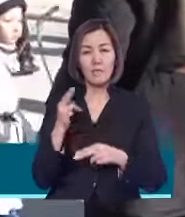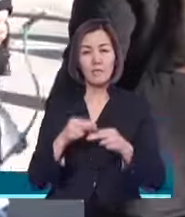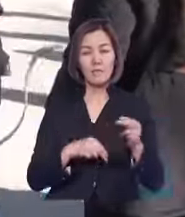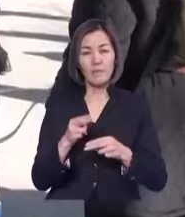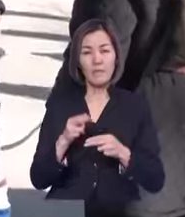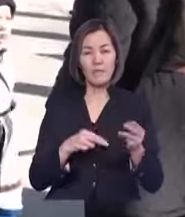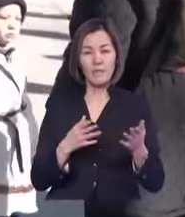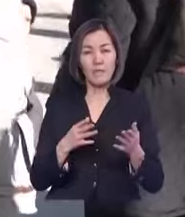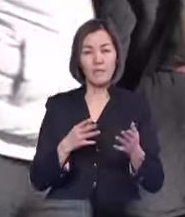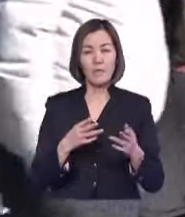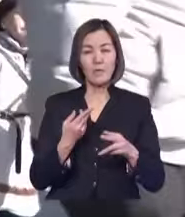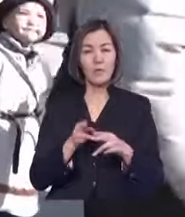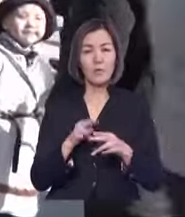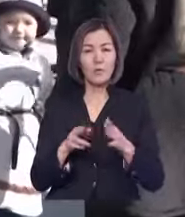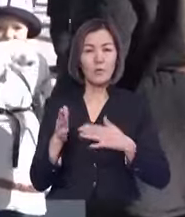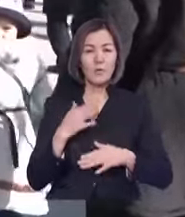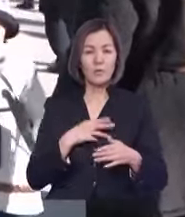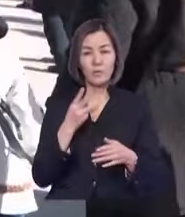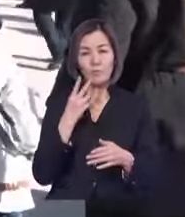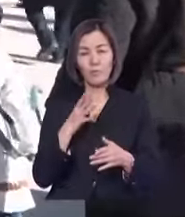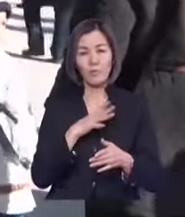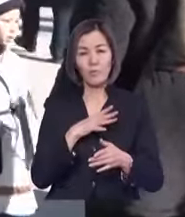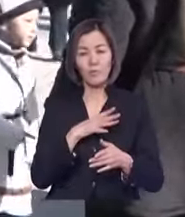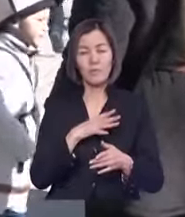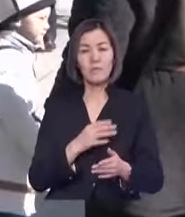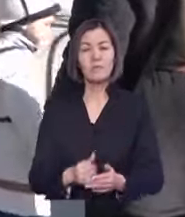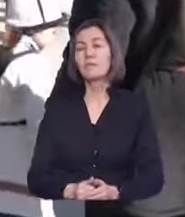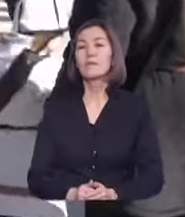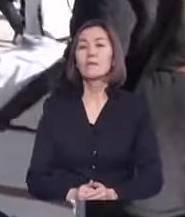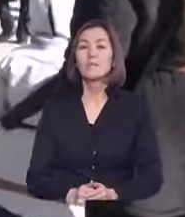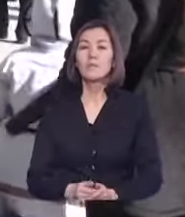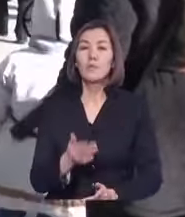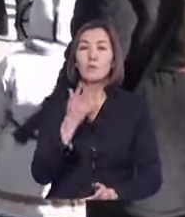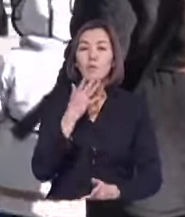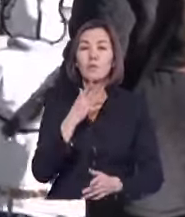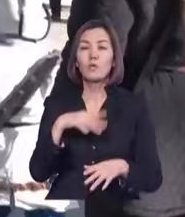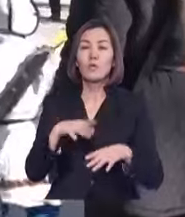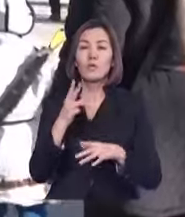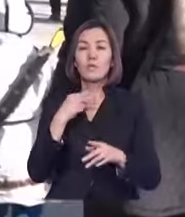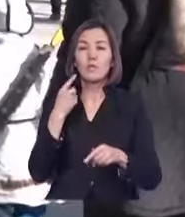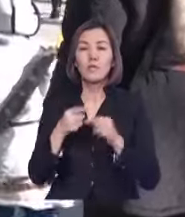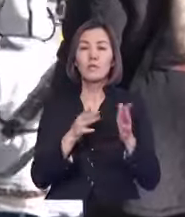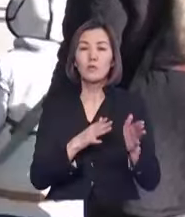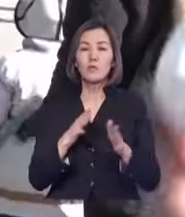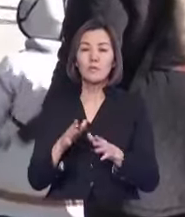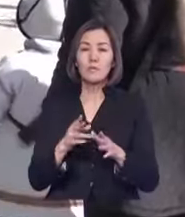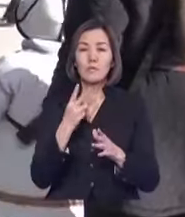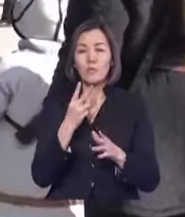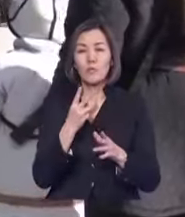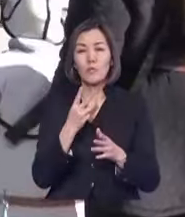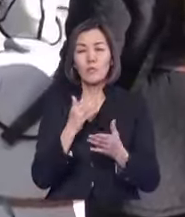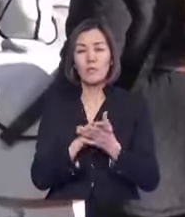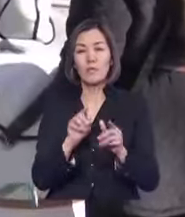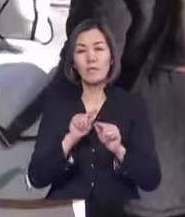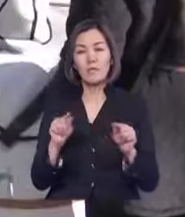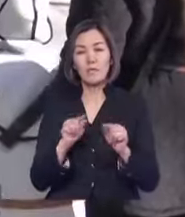ғимаратына осы көрініс көрсетуге балаларымыздың ұлттық дәстүріміз садақ атуды тамашалауға балаларға